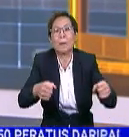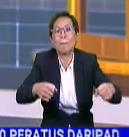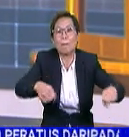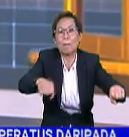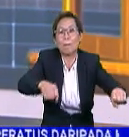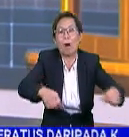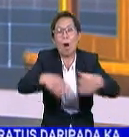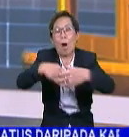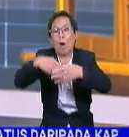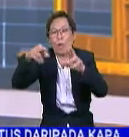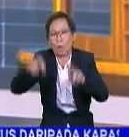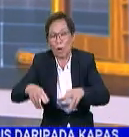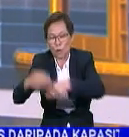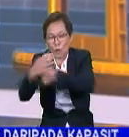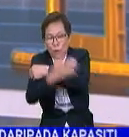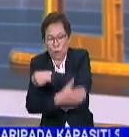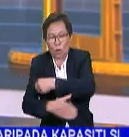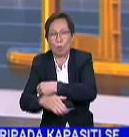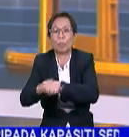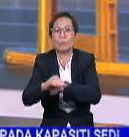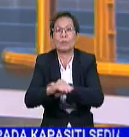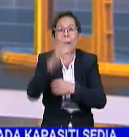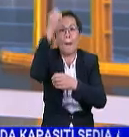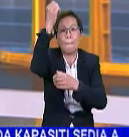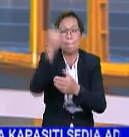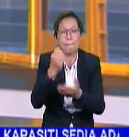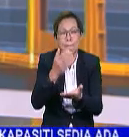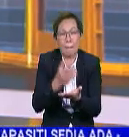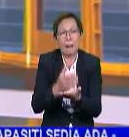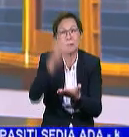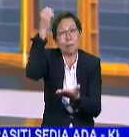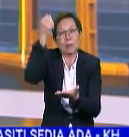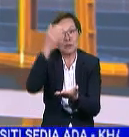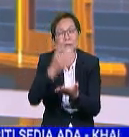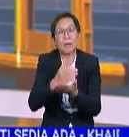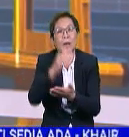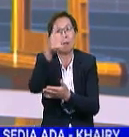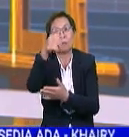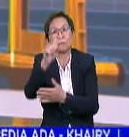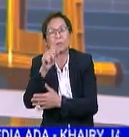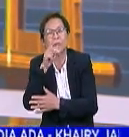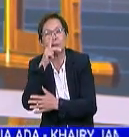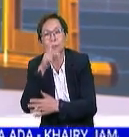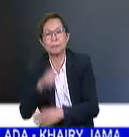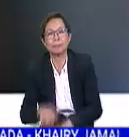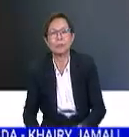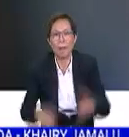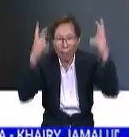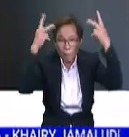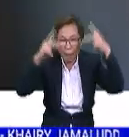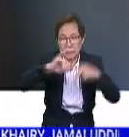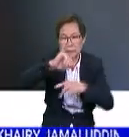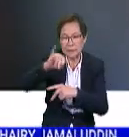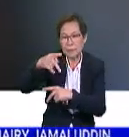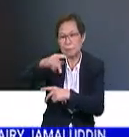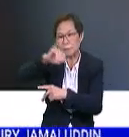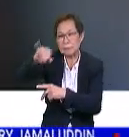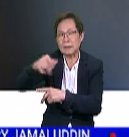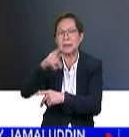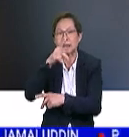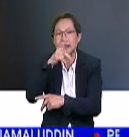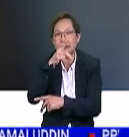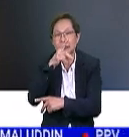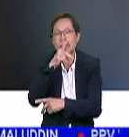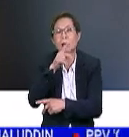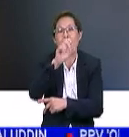warga asing tewas ya hasil operasi di terminal basah perdana all star Kedah pengarah Jatigede Abdurrahman